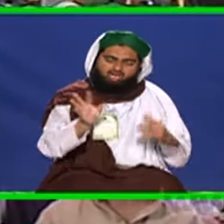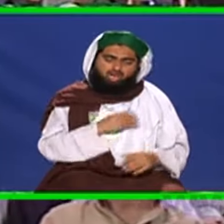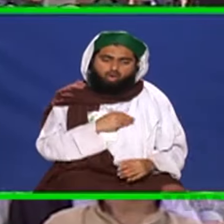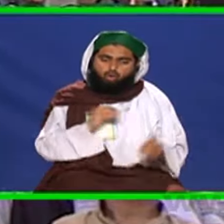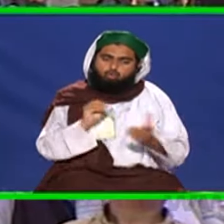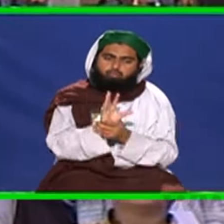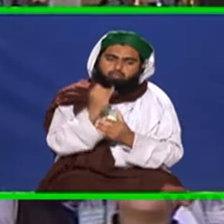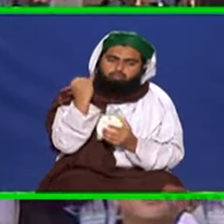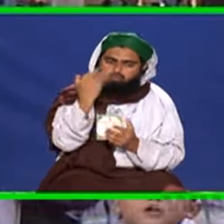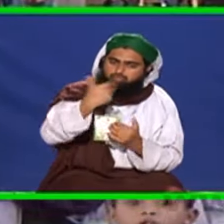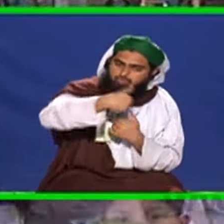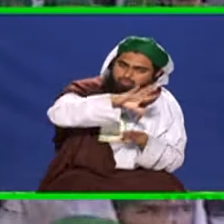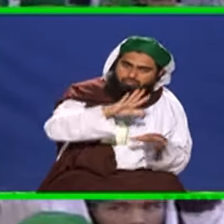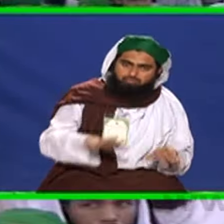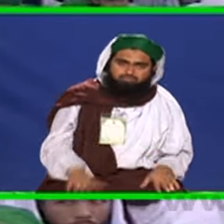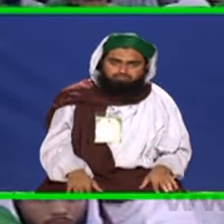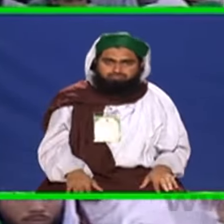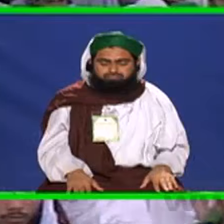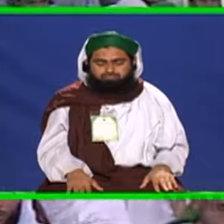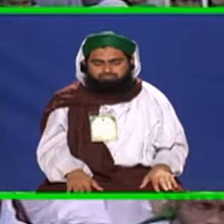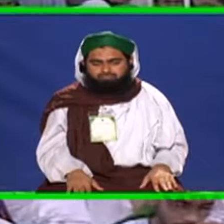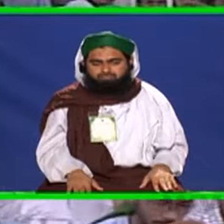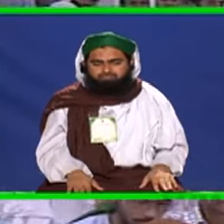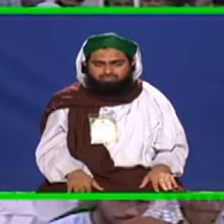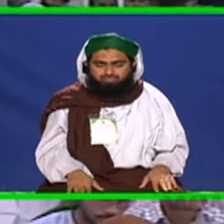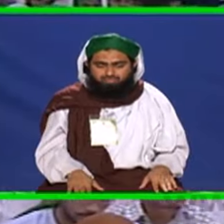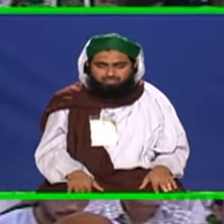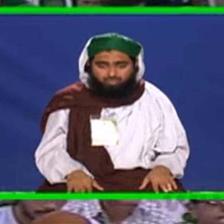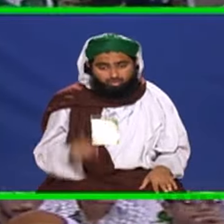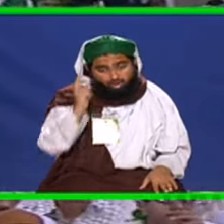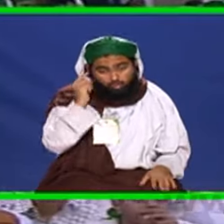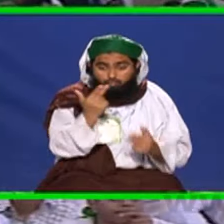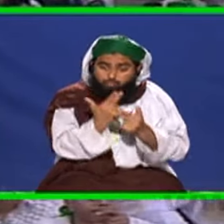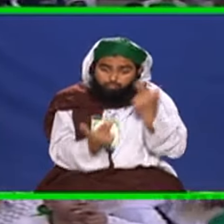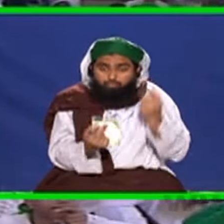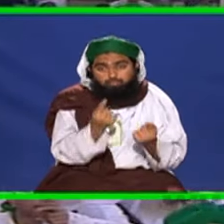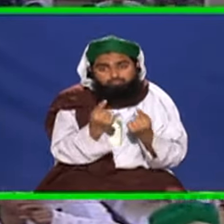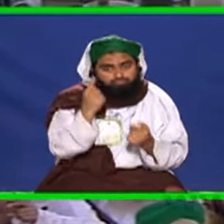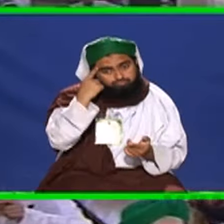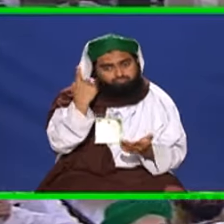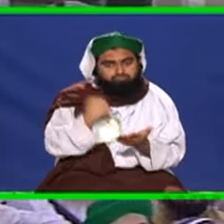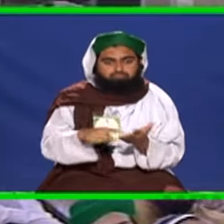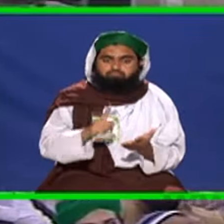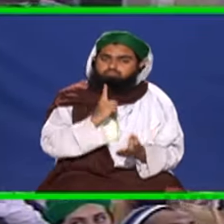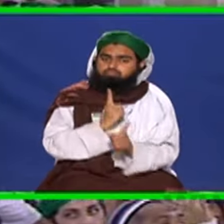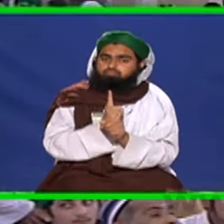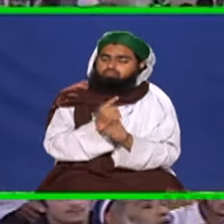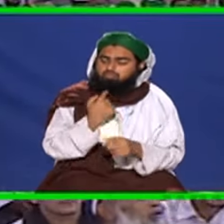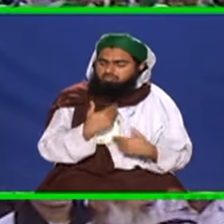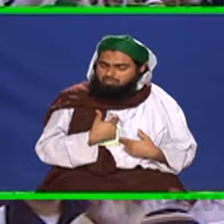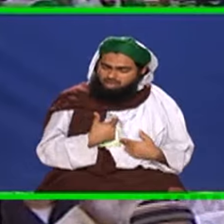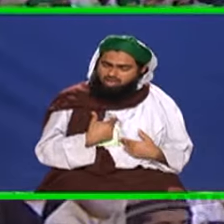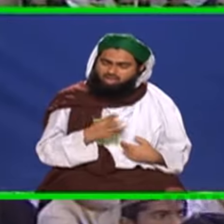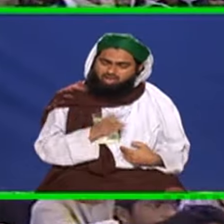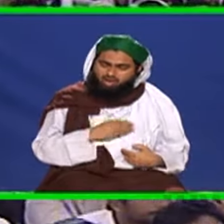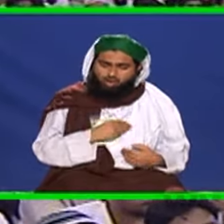تھا جہاں بچا کر. تو جب یہ نندا سنا تو پھر اس کی کھوپڑی میں آ گئی بات کہ یار بات تو صحیح ہے کہ میں اس